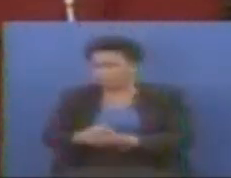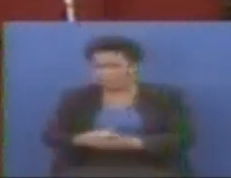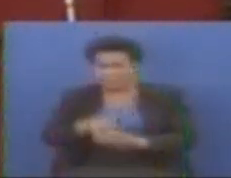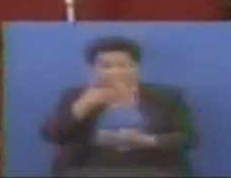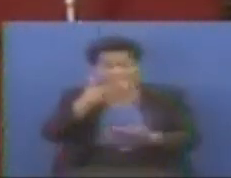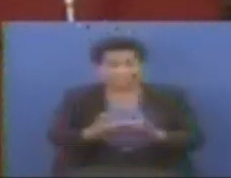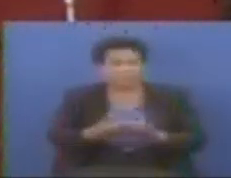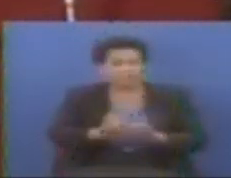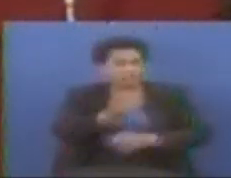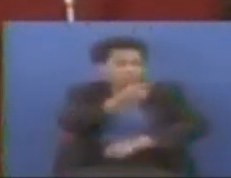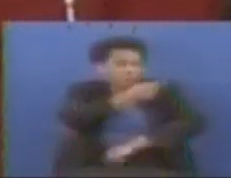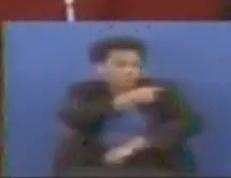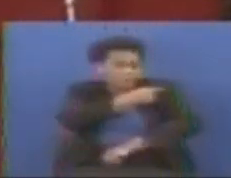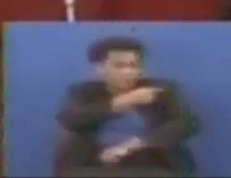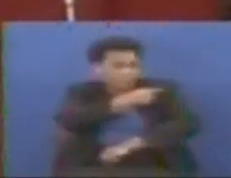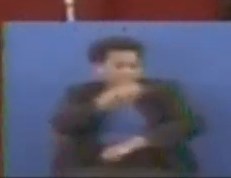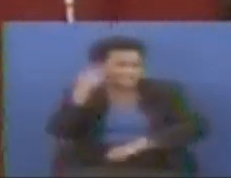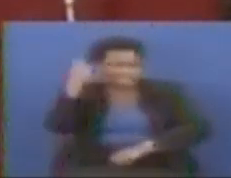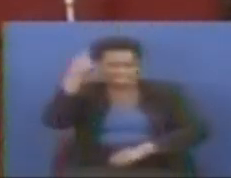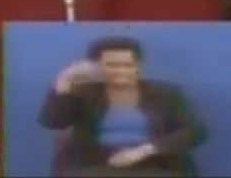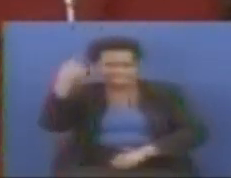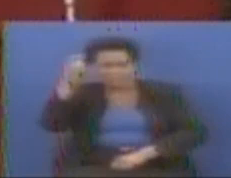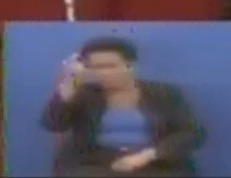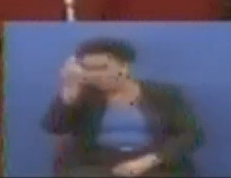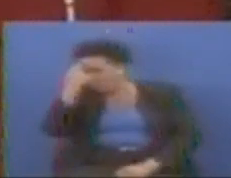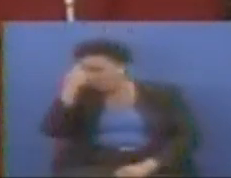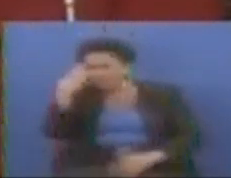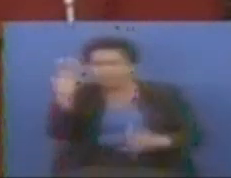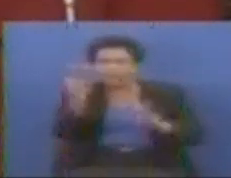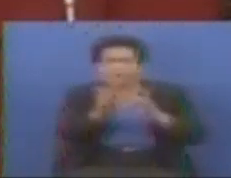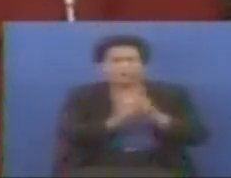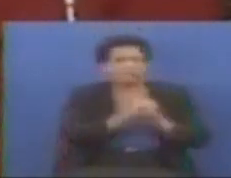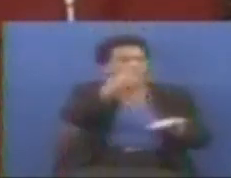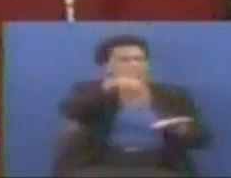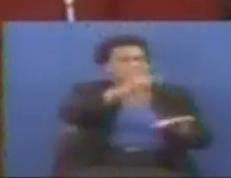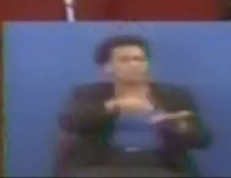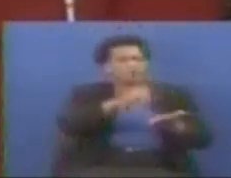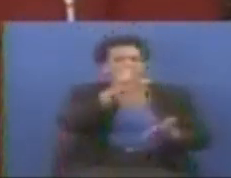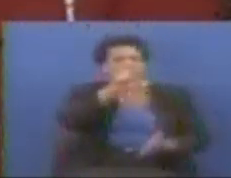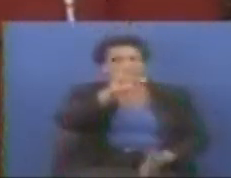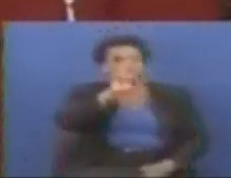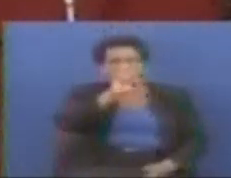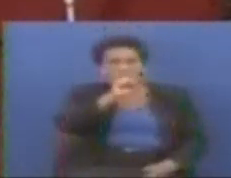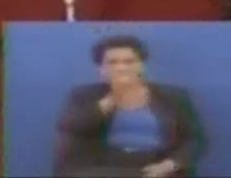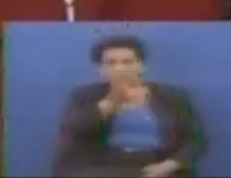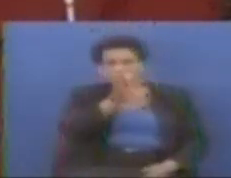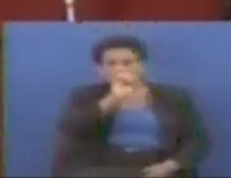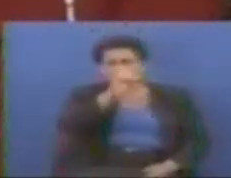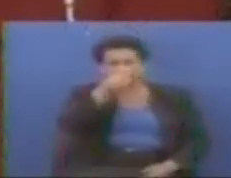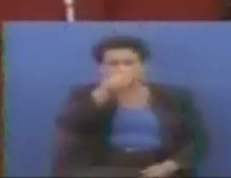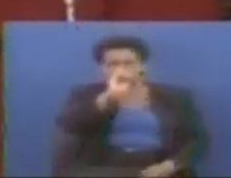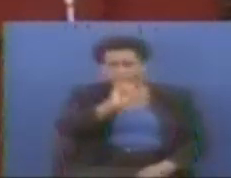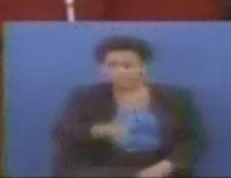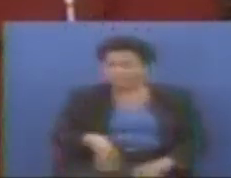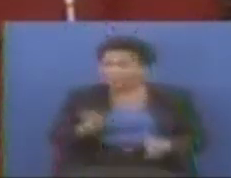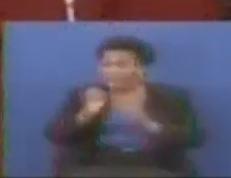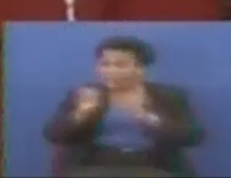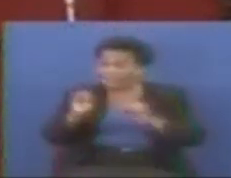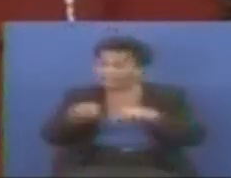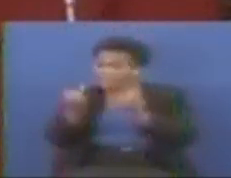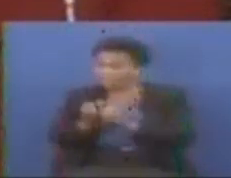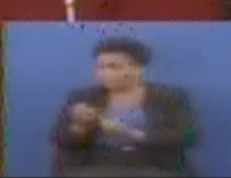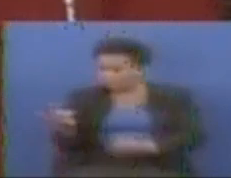12529 na wanawake walikuwa ni 1112. Mwaka 2018 makosa yalikuwa ni